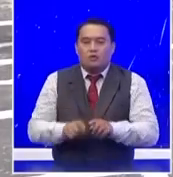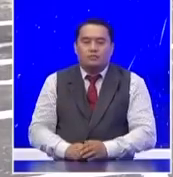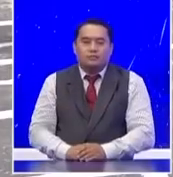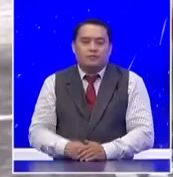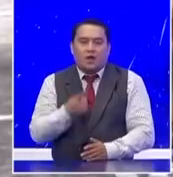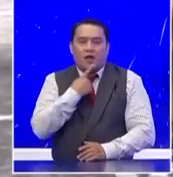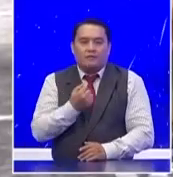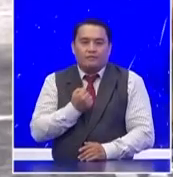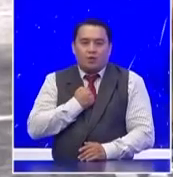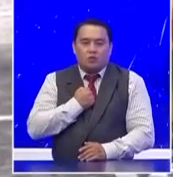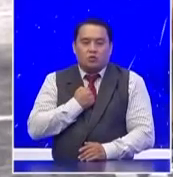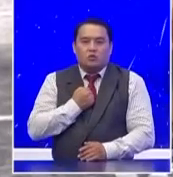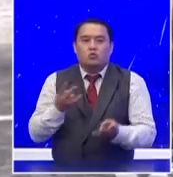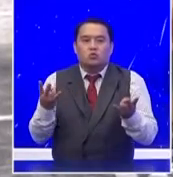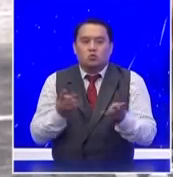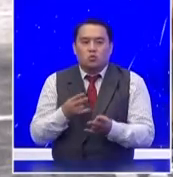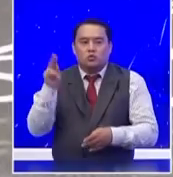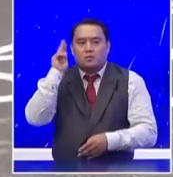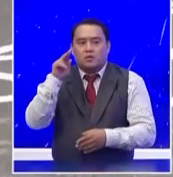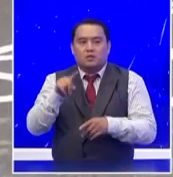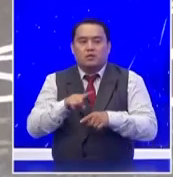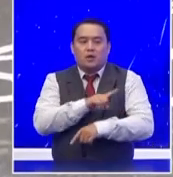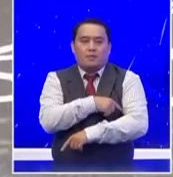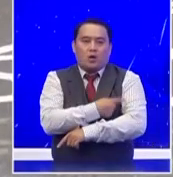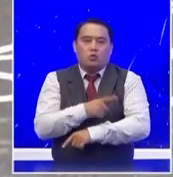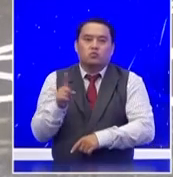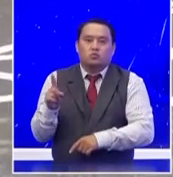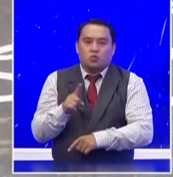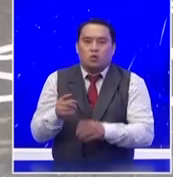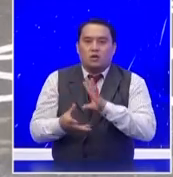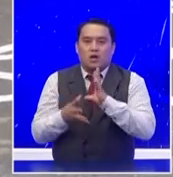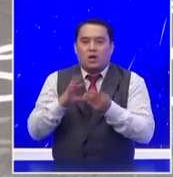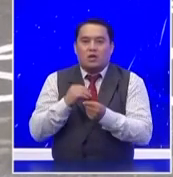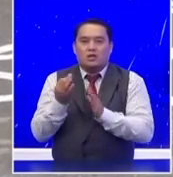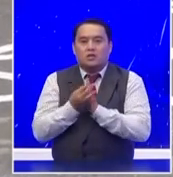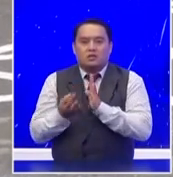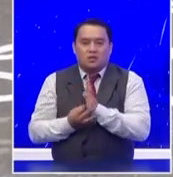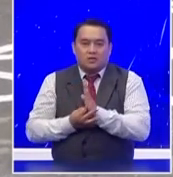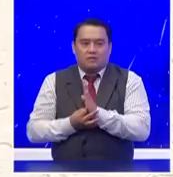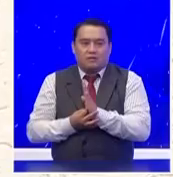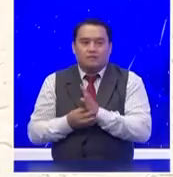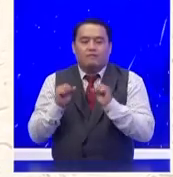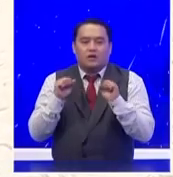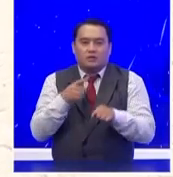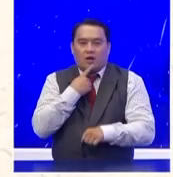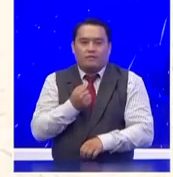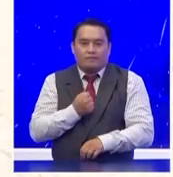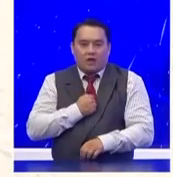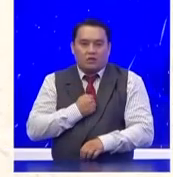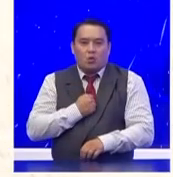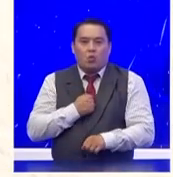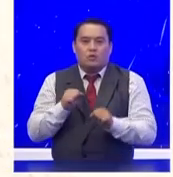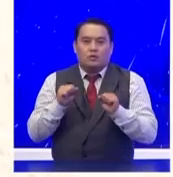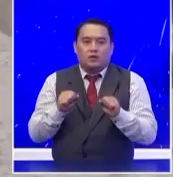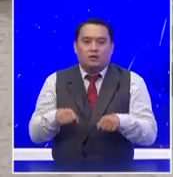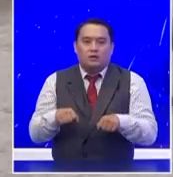вооруженных сил, как и раньше, необходимо пройти медобследование. Учитываются также результаты единого тестирования. Допустимый военный вуз порог не